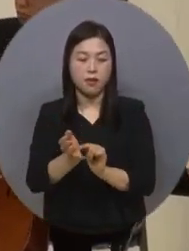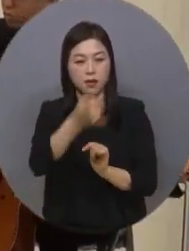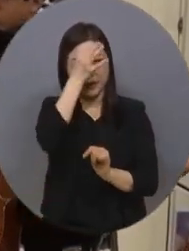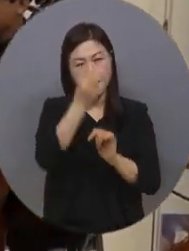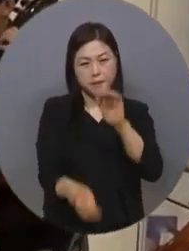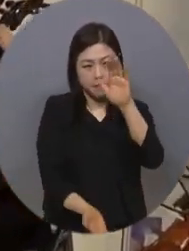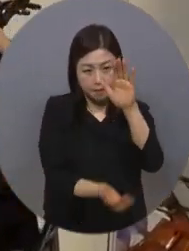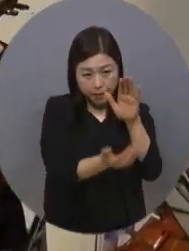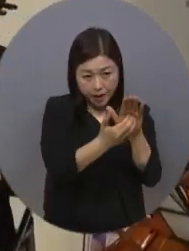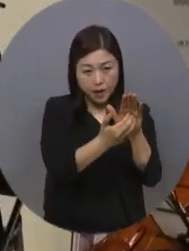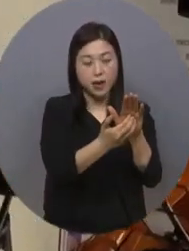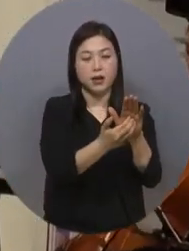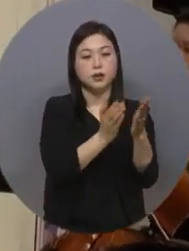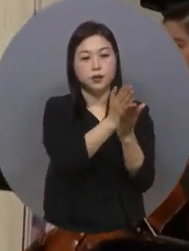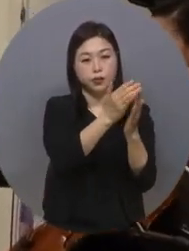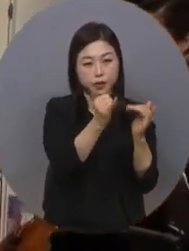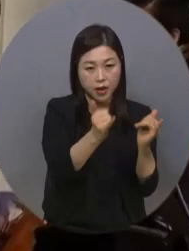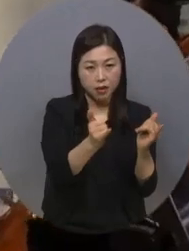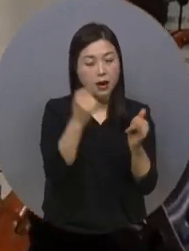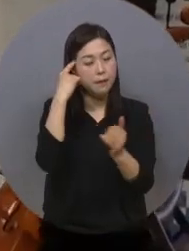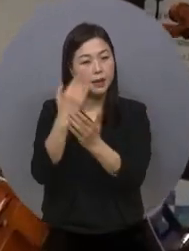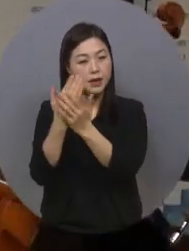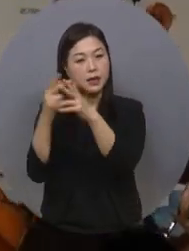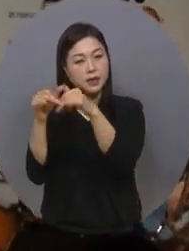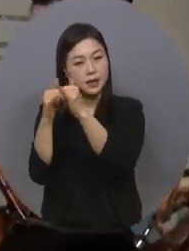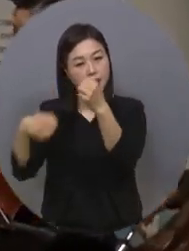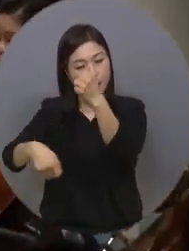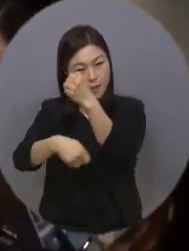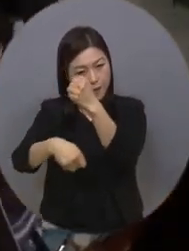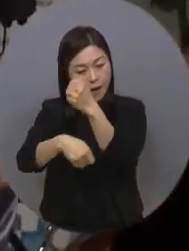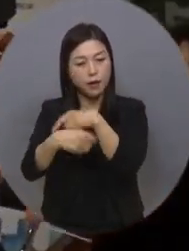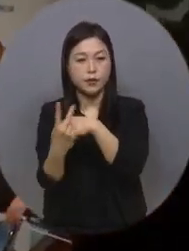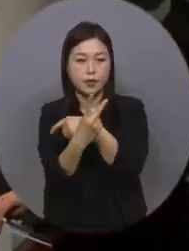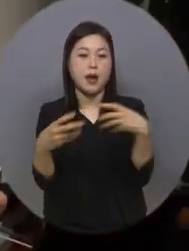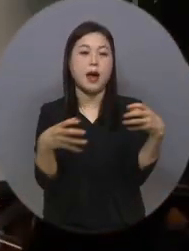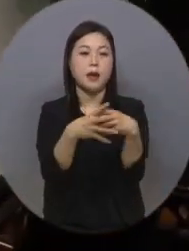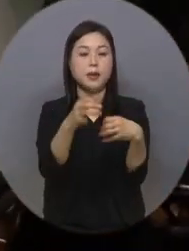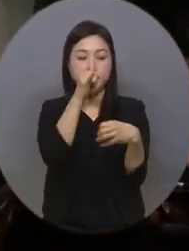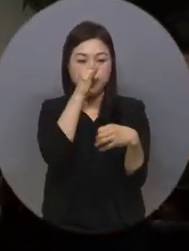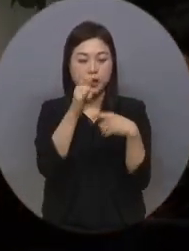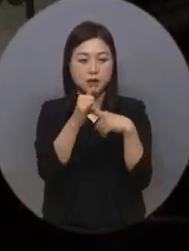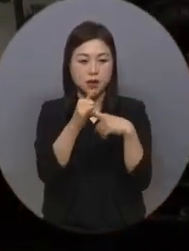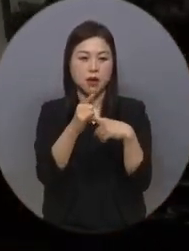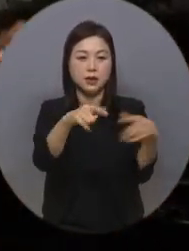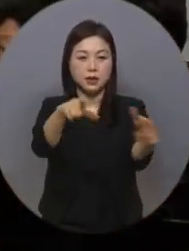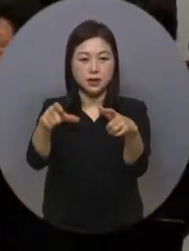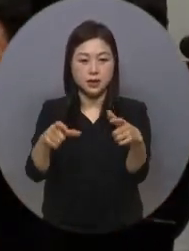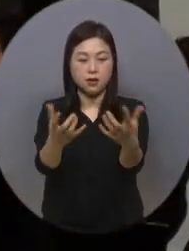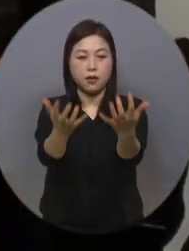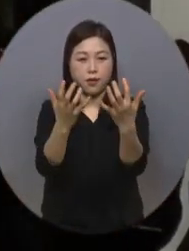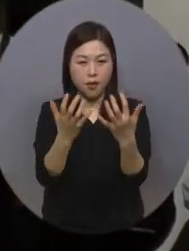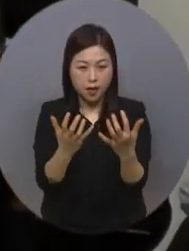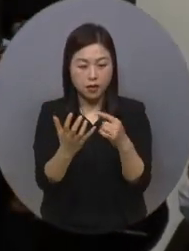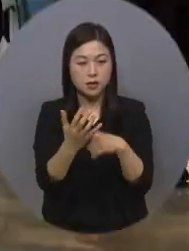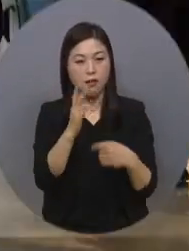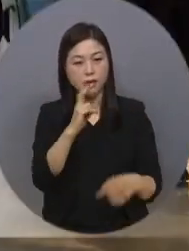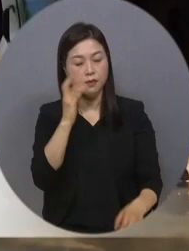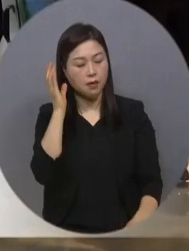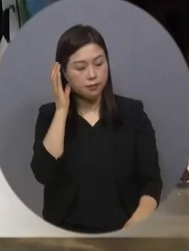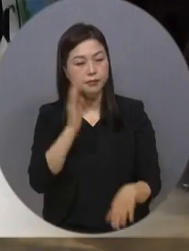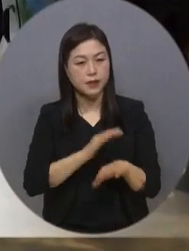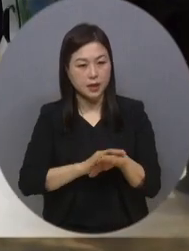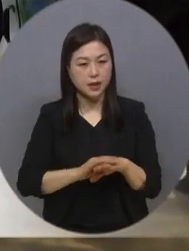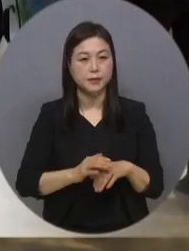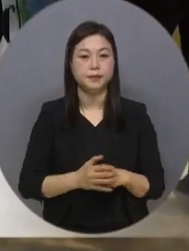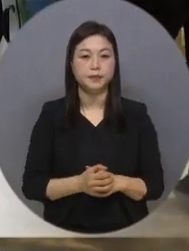발달장애인 첼리스트들과의 협연으로 기획되어 지역 주민들에게 고품격의 음악 감상의 시간을 선물했습니다.